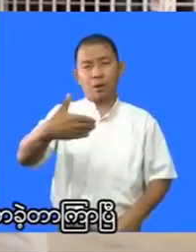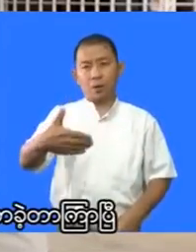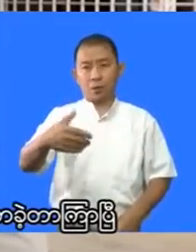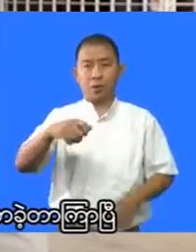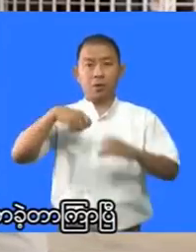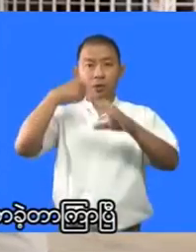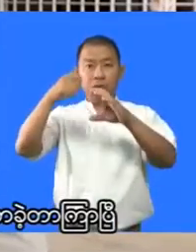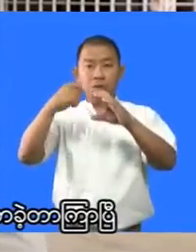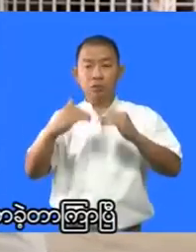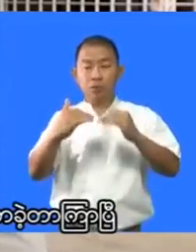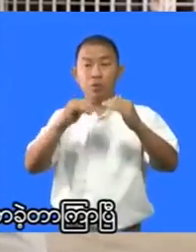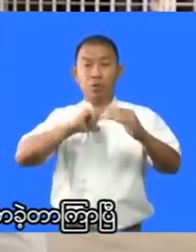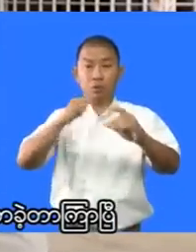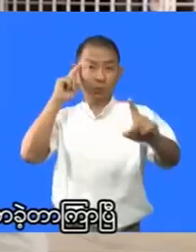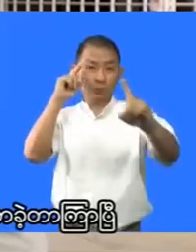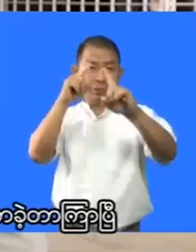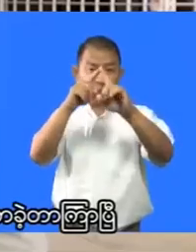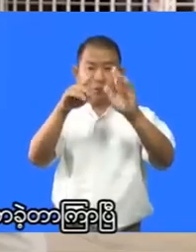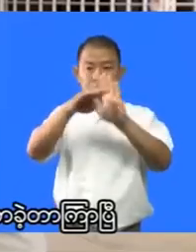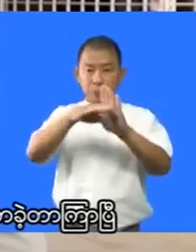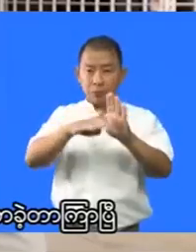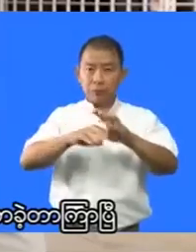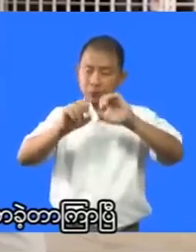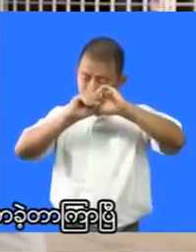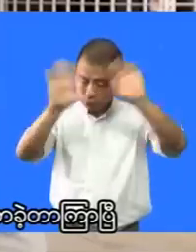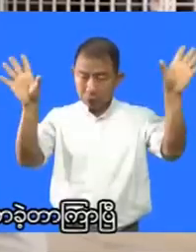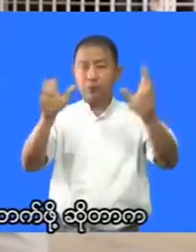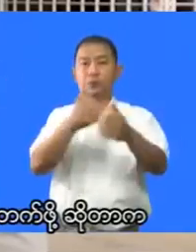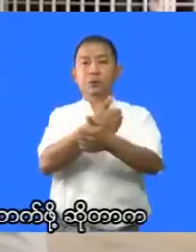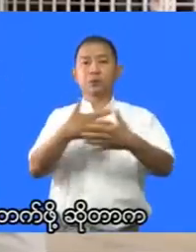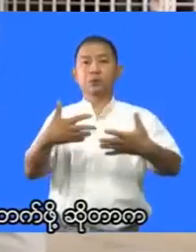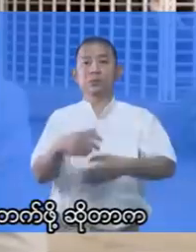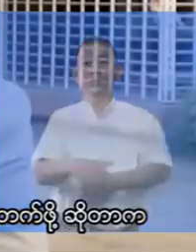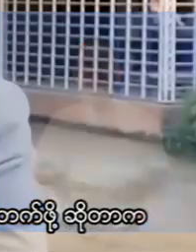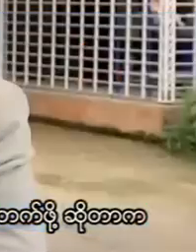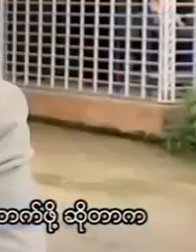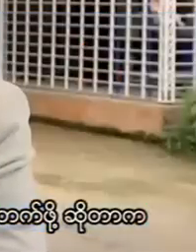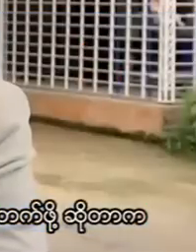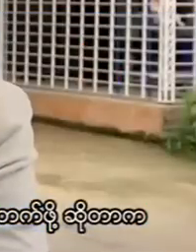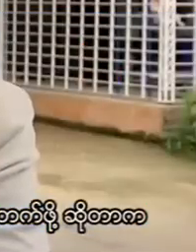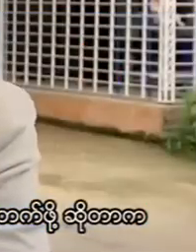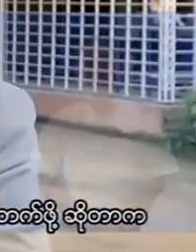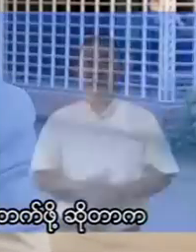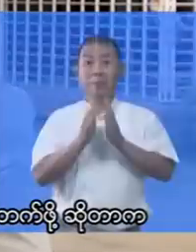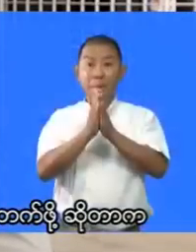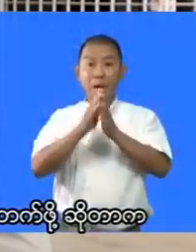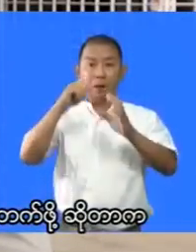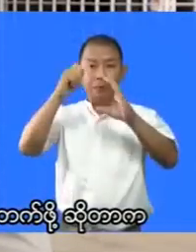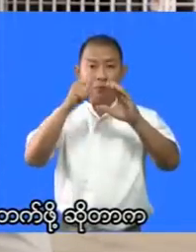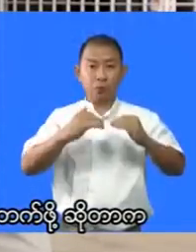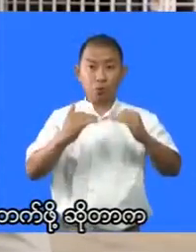င်ဘူးသူမှလည်းပဲ mission နဲ့ vision တွေကကျမလည်းပြောလာခဲ့တာနှစ်ပေါင်းများစွာကြာပြီပြက်ပြက်သားသားမရှိနိုင်ကြဘူးဖြစ်နေတာပေါ့